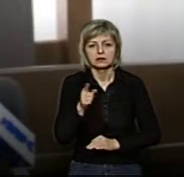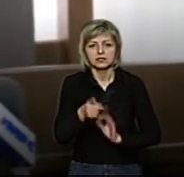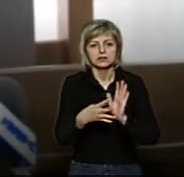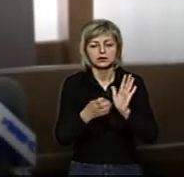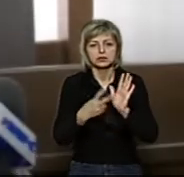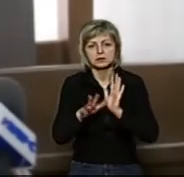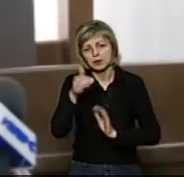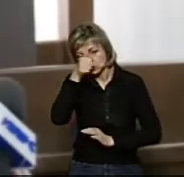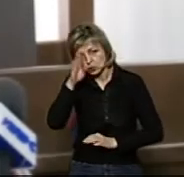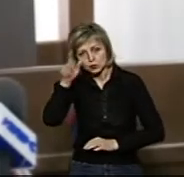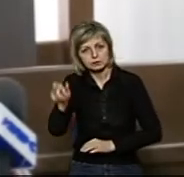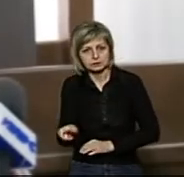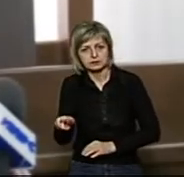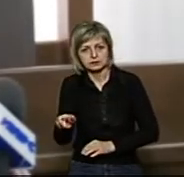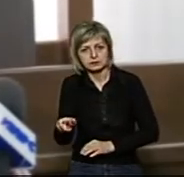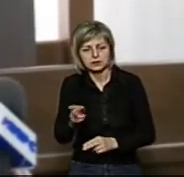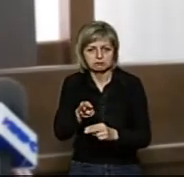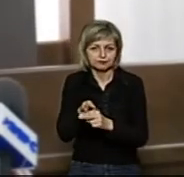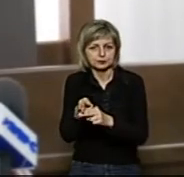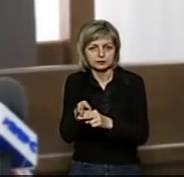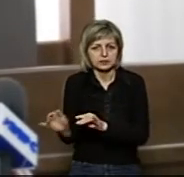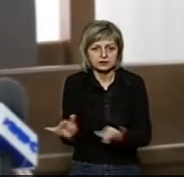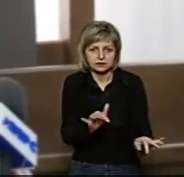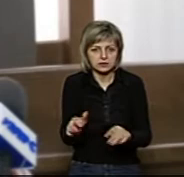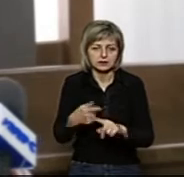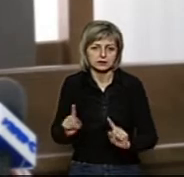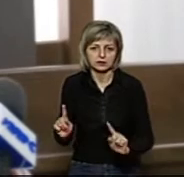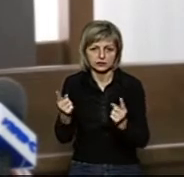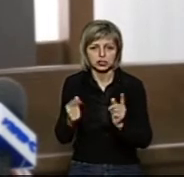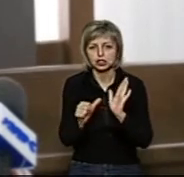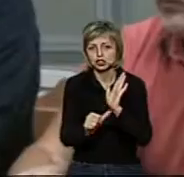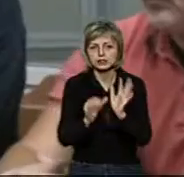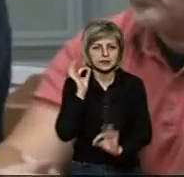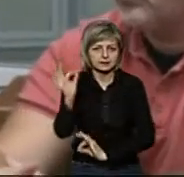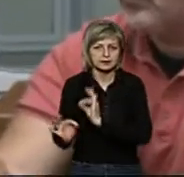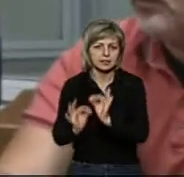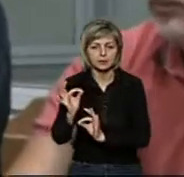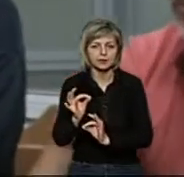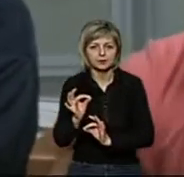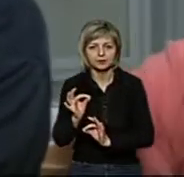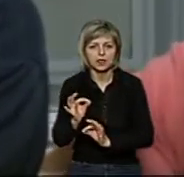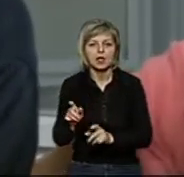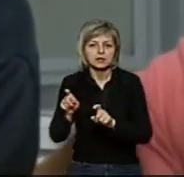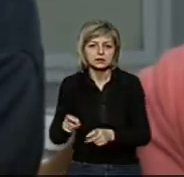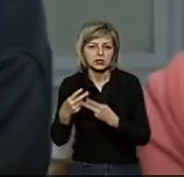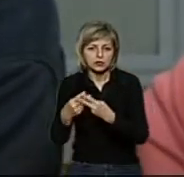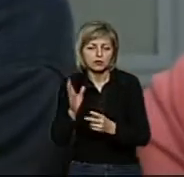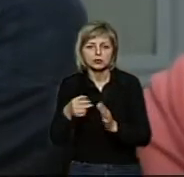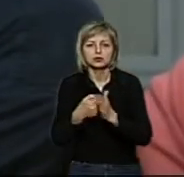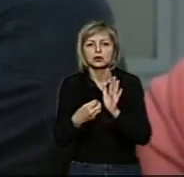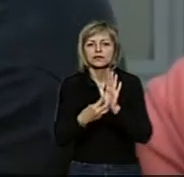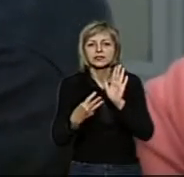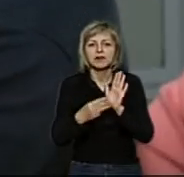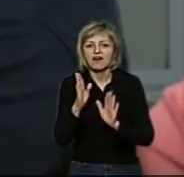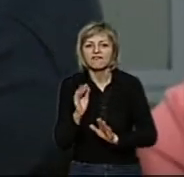листопада 1975 року народження запобіжний захід у вигляді тримання під вартою строком на 60 днів. Під вартою Кривуш буде до 18 вересня